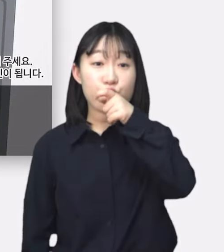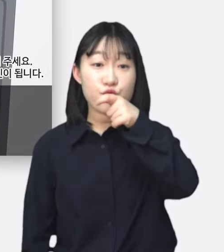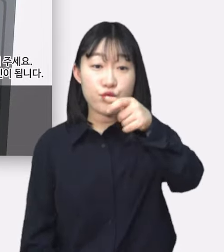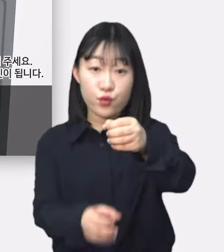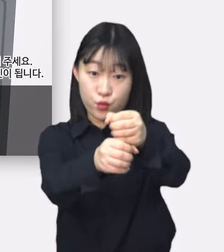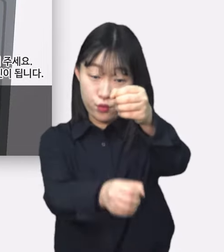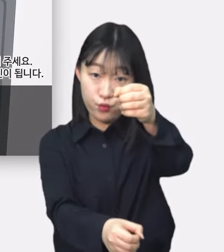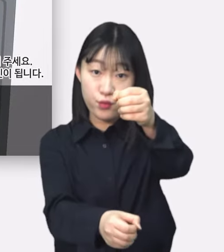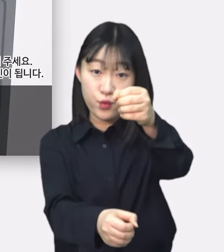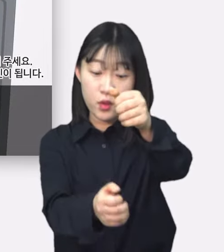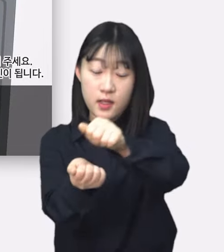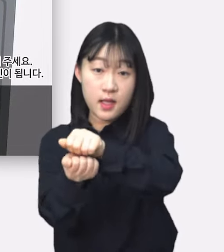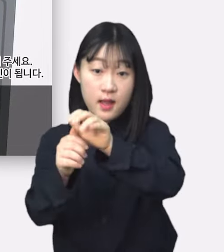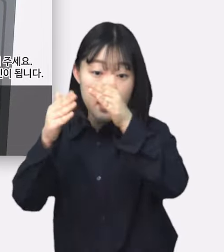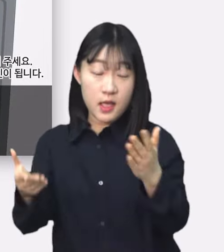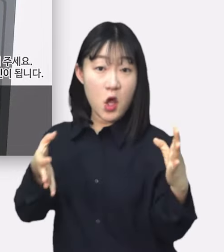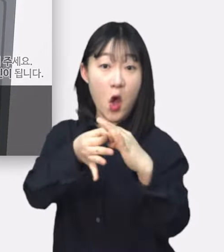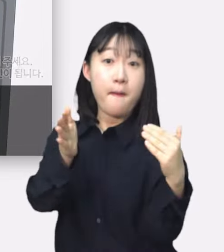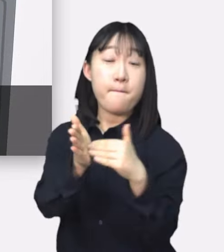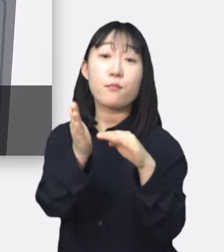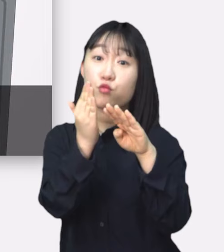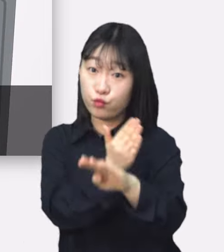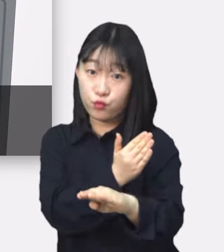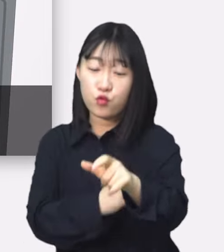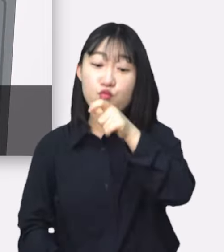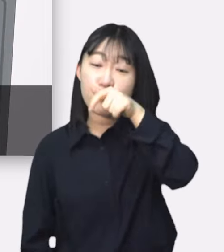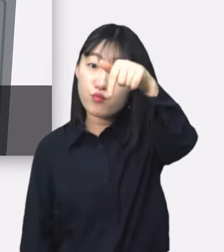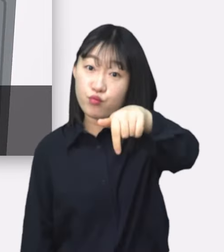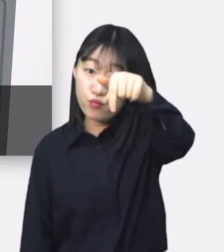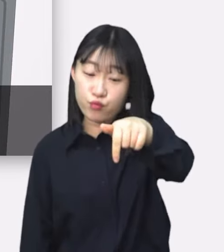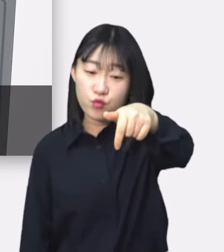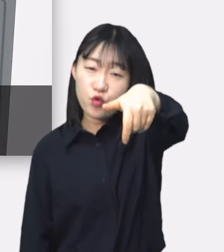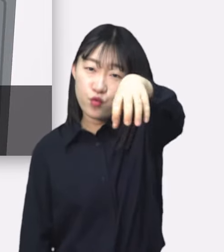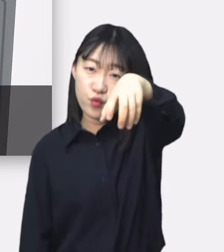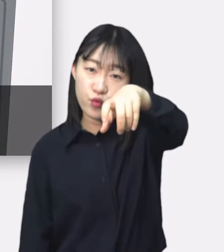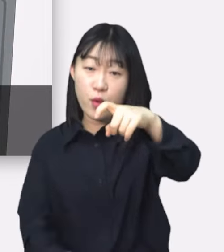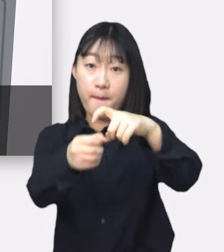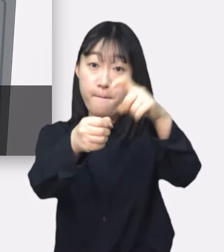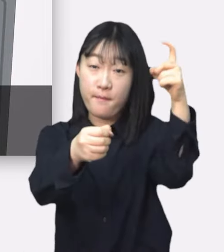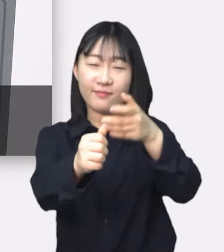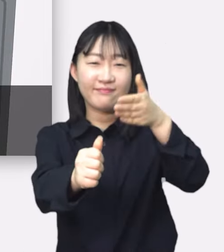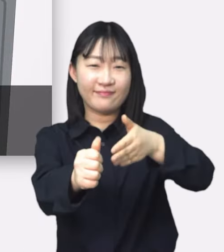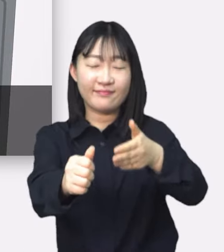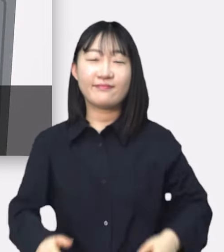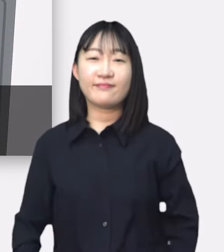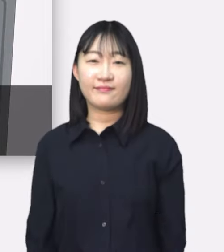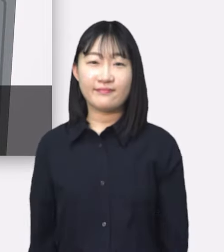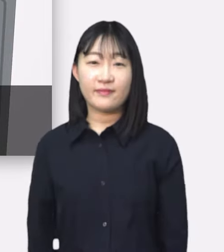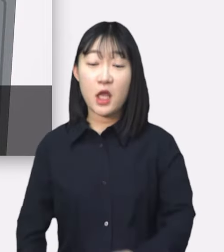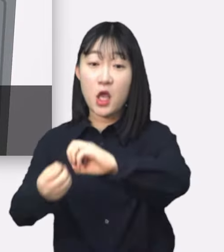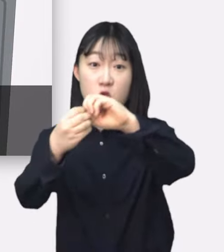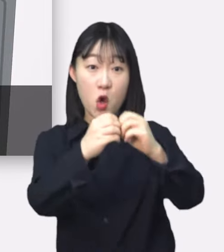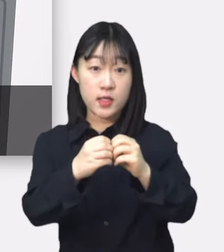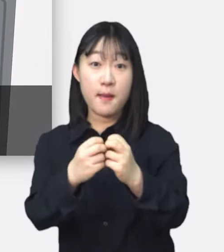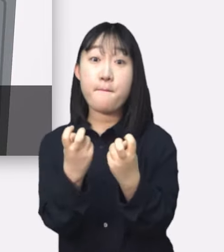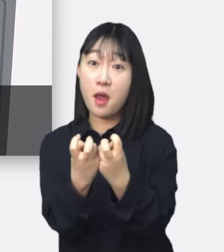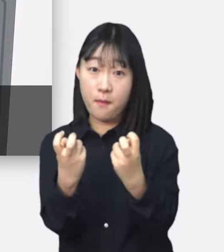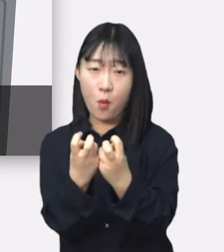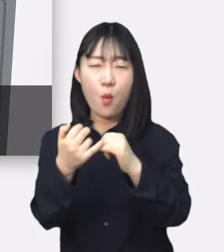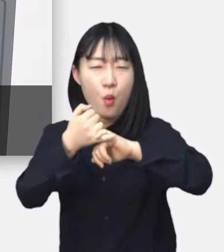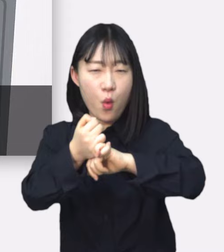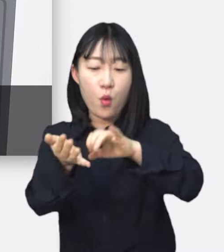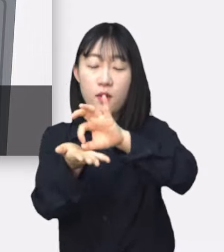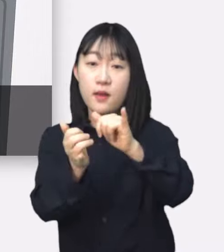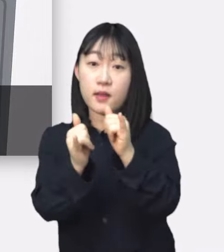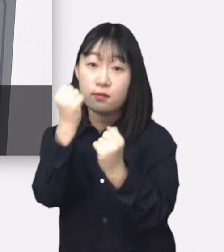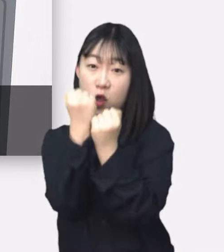급수호스를 세탁기에 연결 후 수돗꼭지를 꼭 열어주세요. 설치 방법은 반드시